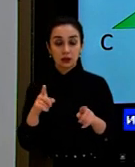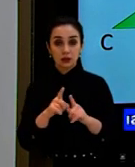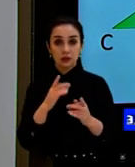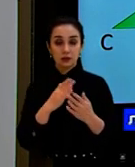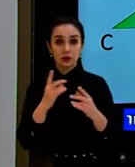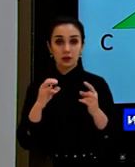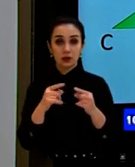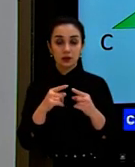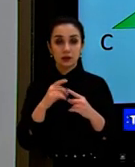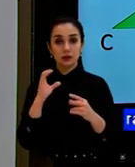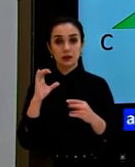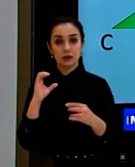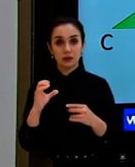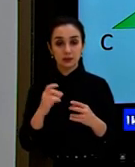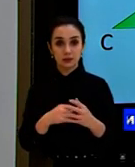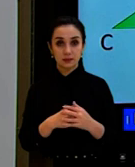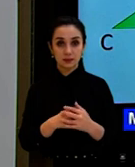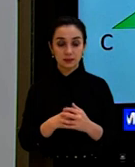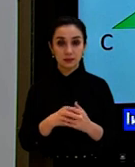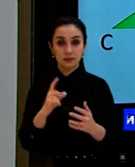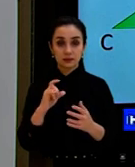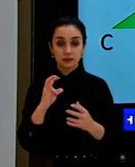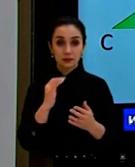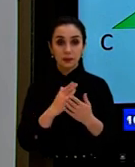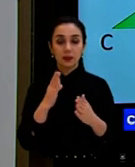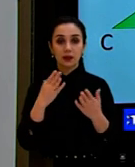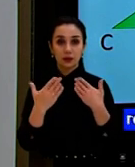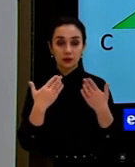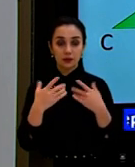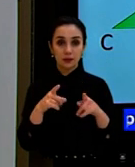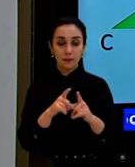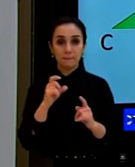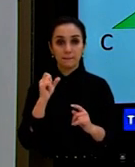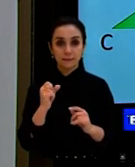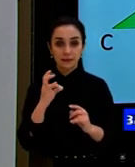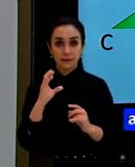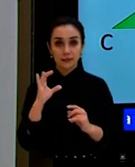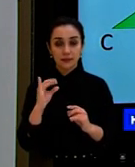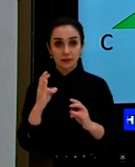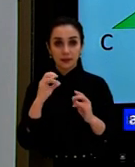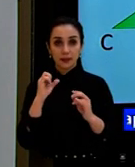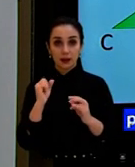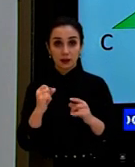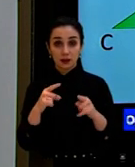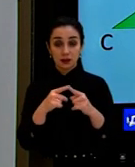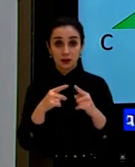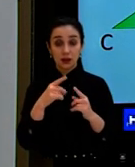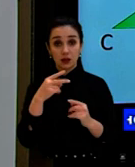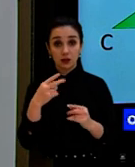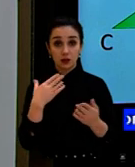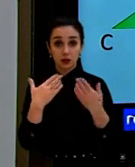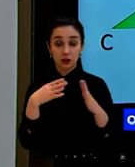лежит напротив угла С. Значит, отношение стороны А на синус угла А